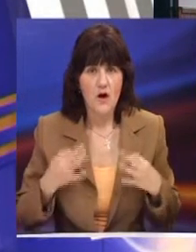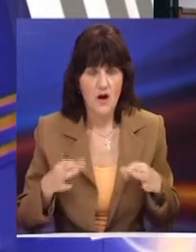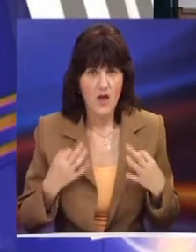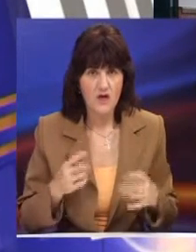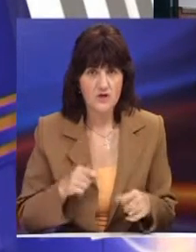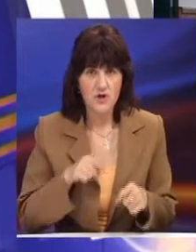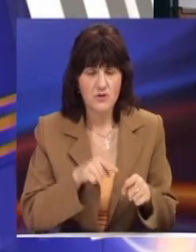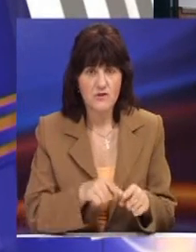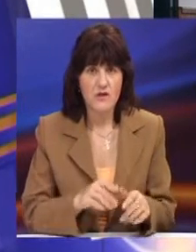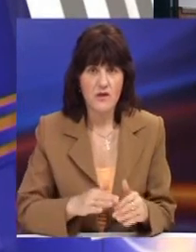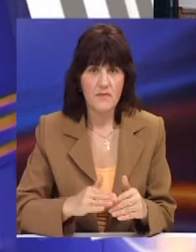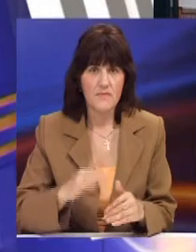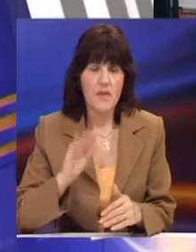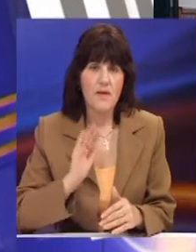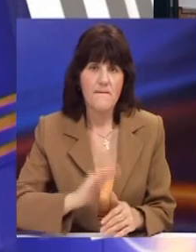lečenju njegovog, da kažemo,